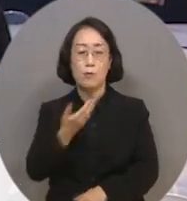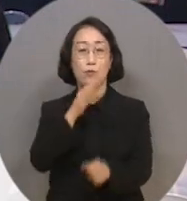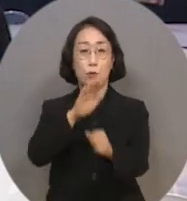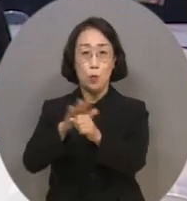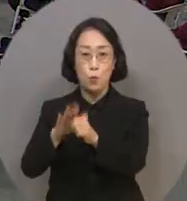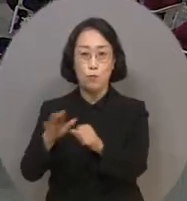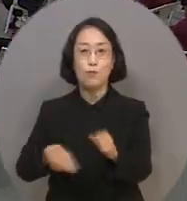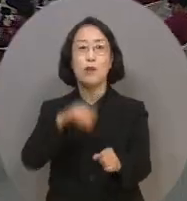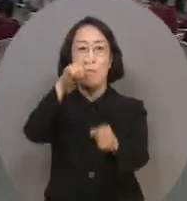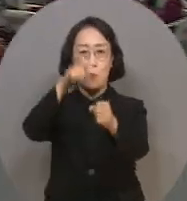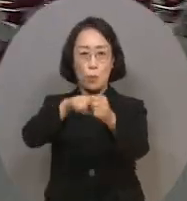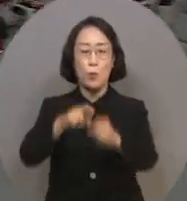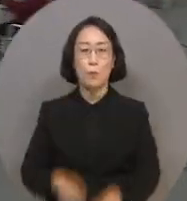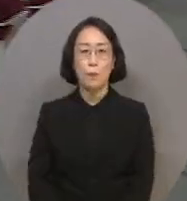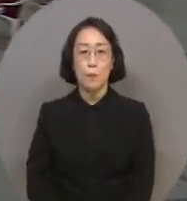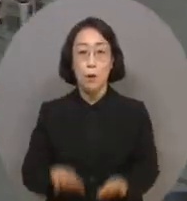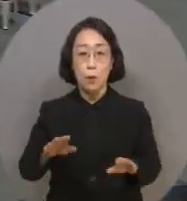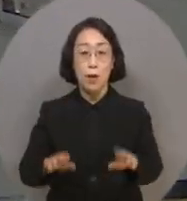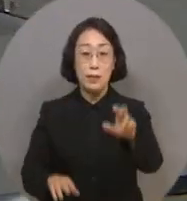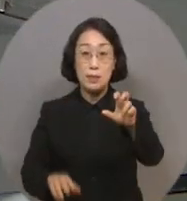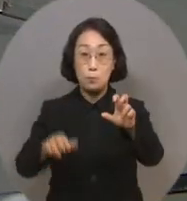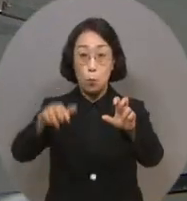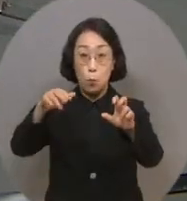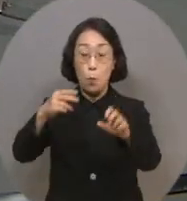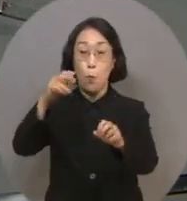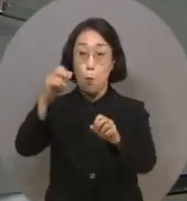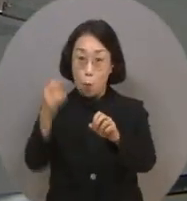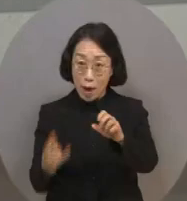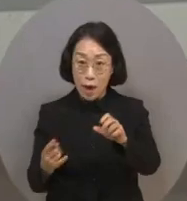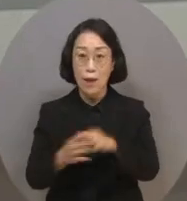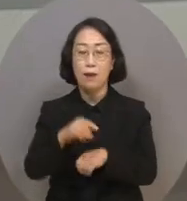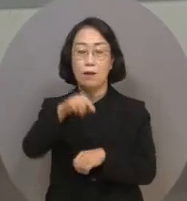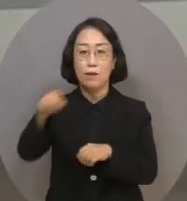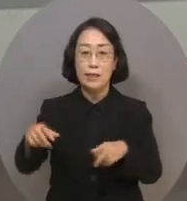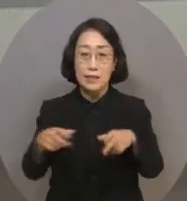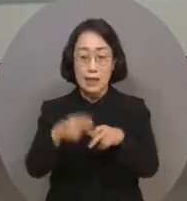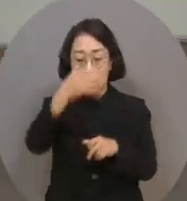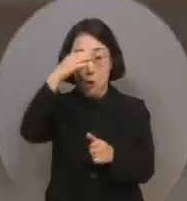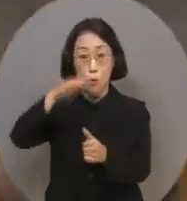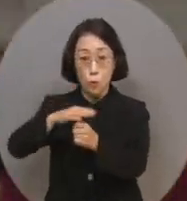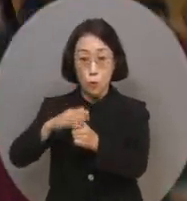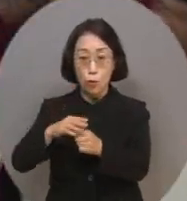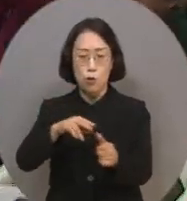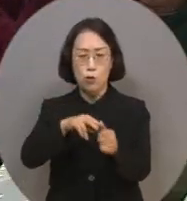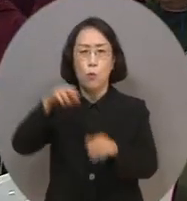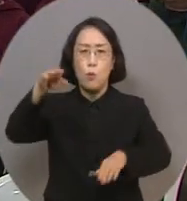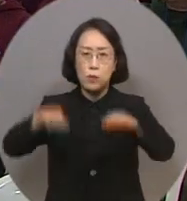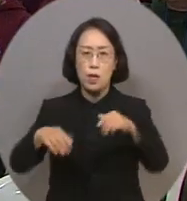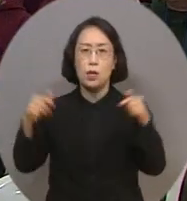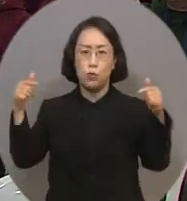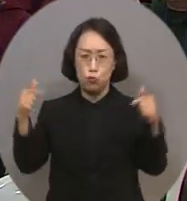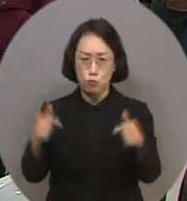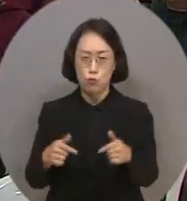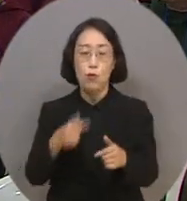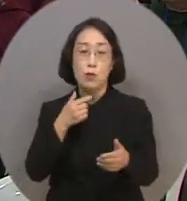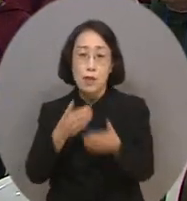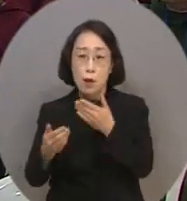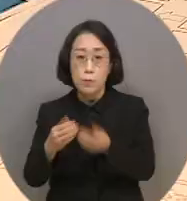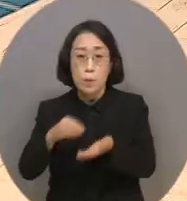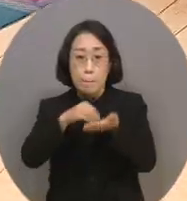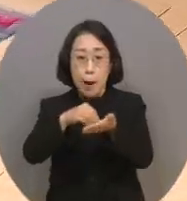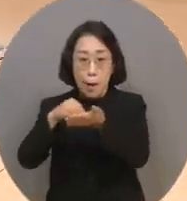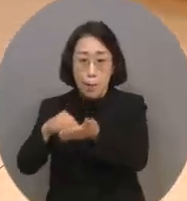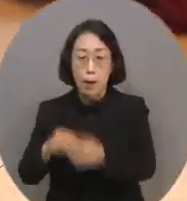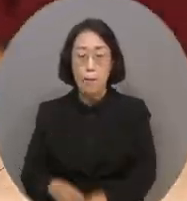저희 목적입니다. 올해 25주년을 맞이한 대회는 장애 청소년들의 정보 격차를 해소하고 체험을 통해